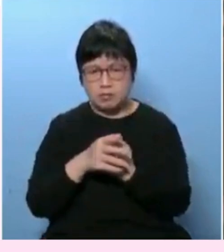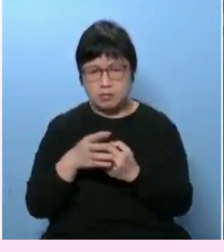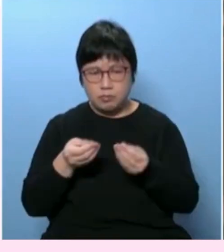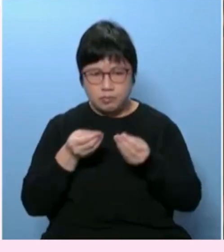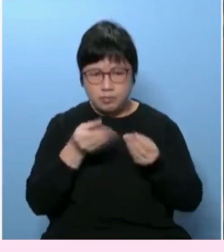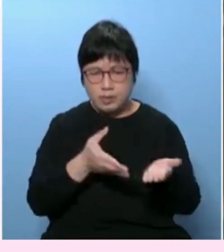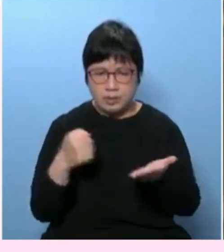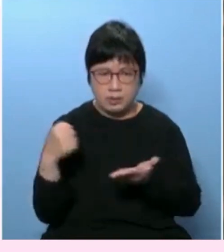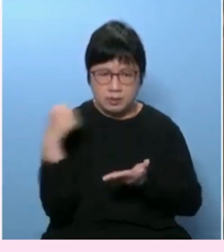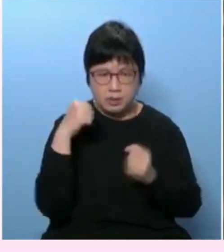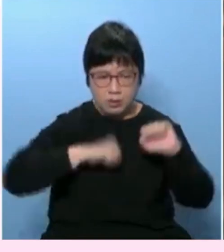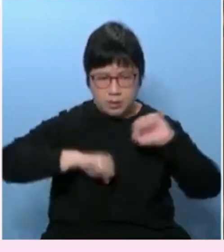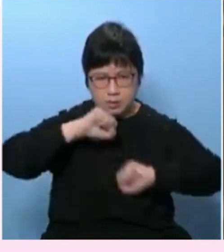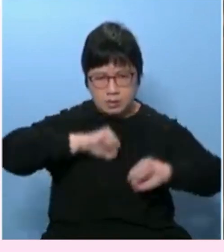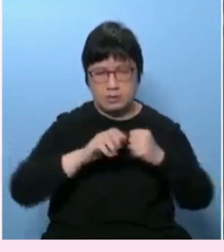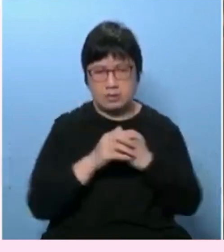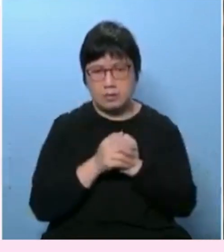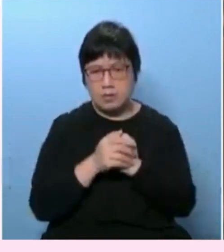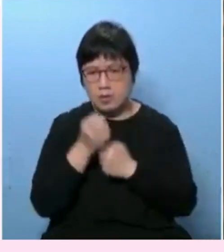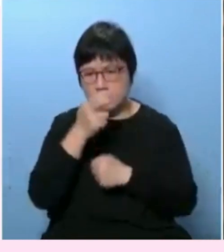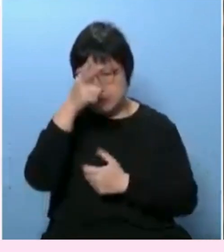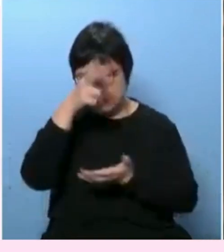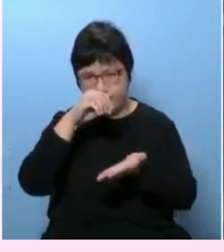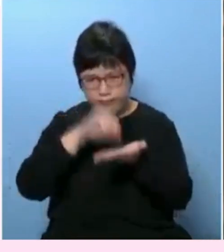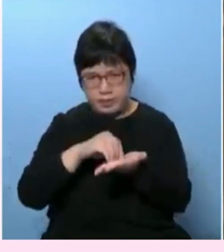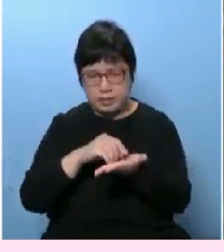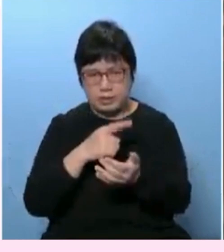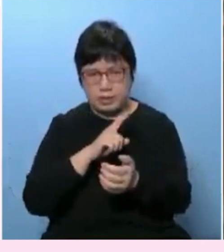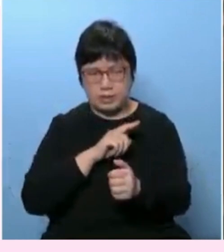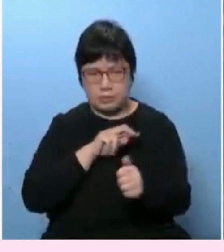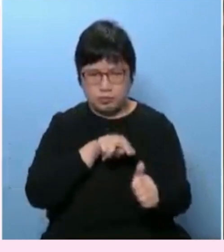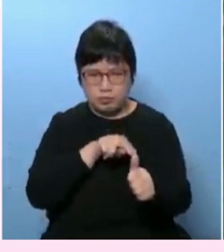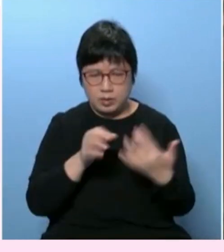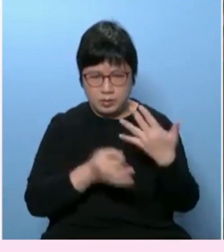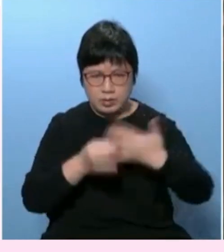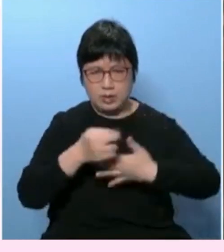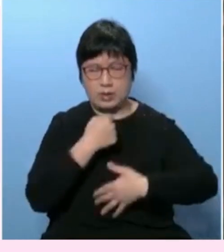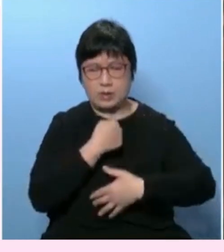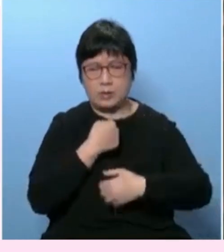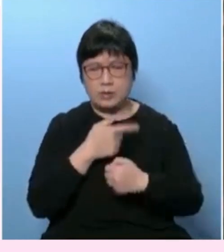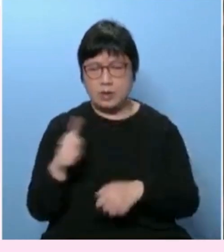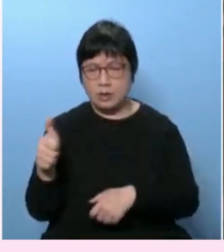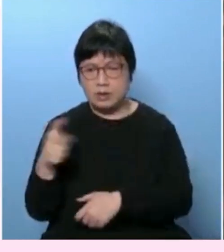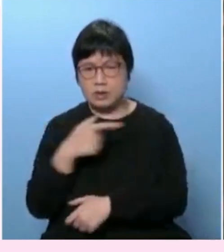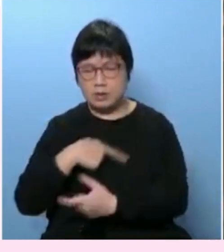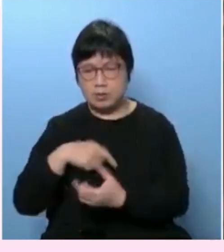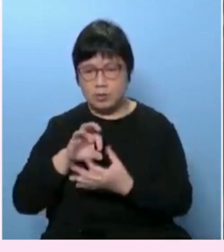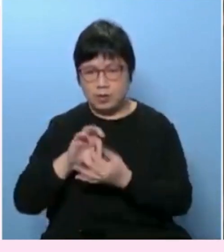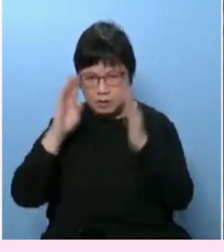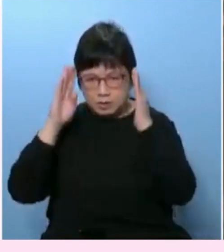力。香港特區是要切實提高治理效能，這個剛才也是謝議員關心的題